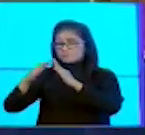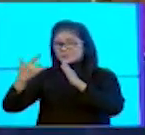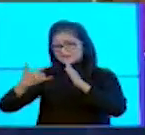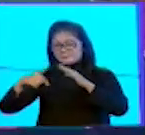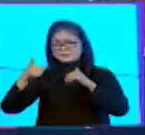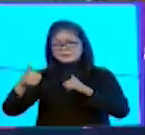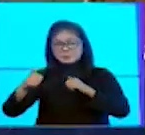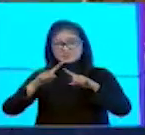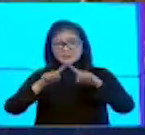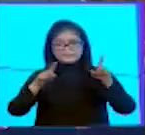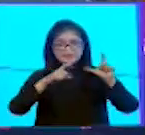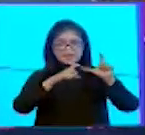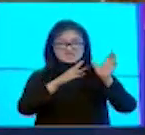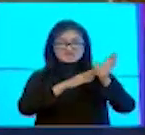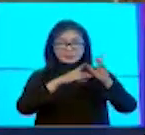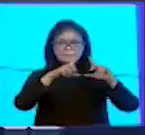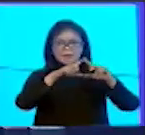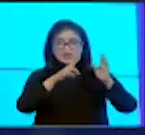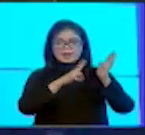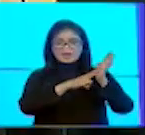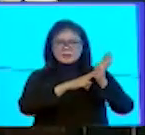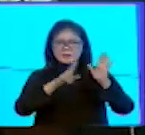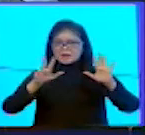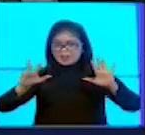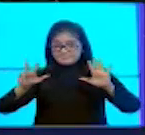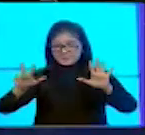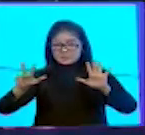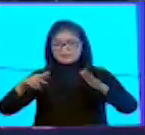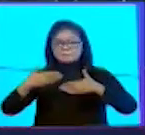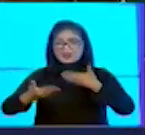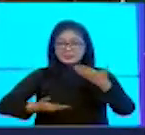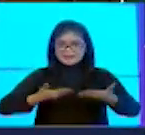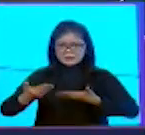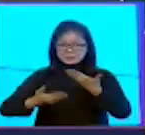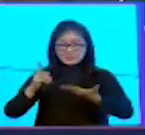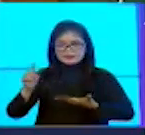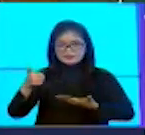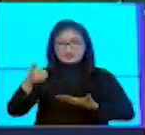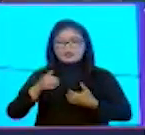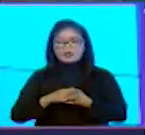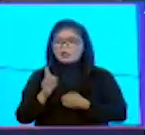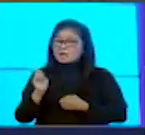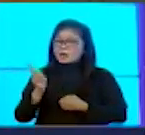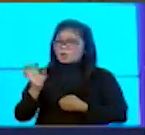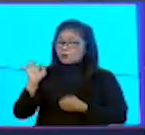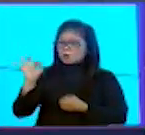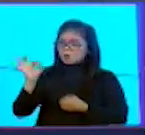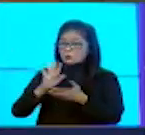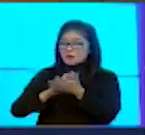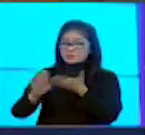Negeri 8 Jakarta juga membuka pelayanan bagi orang tua yang ingin langsung mendatangi atau